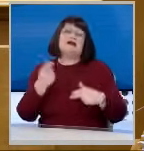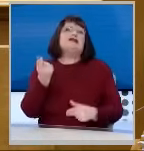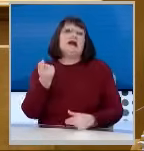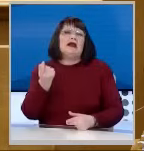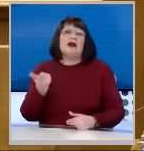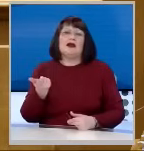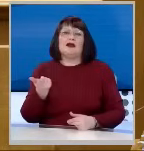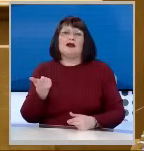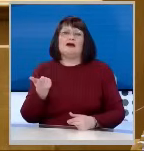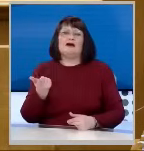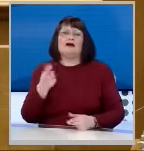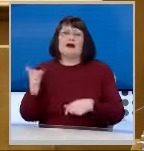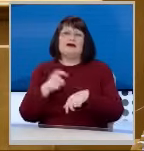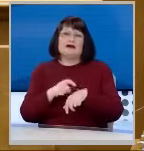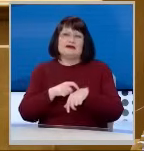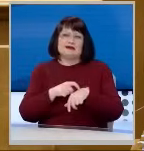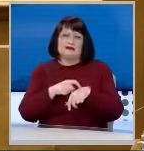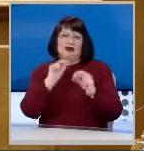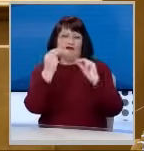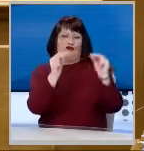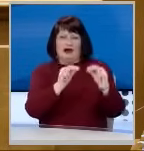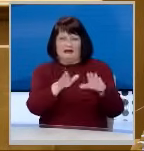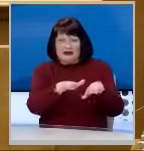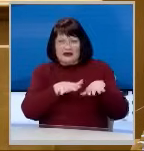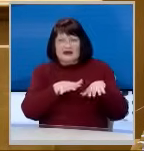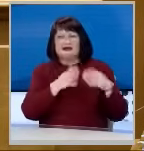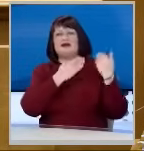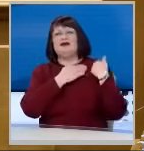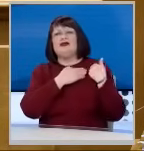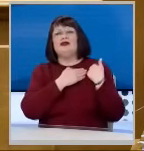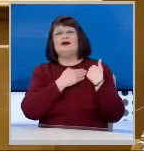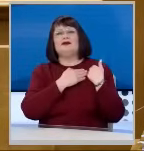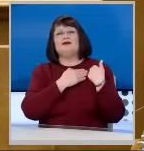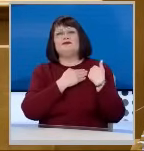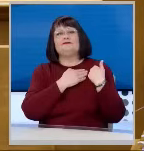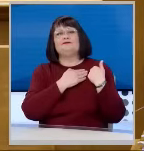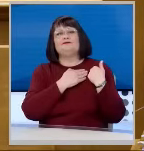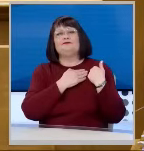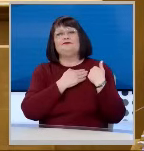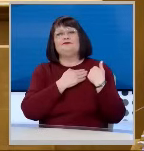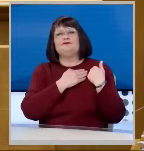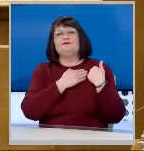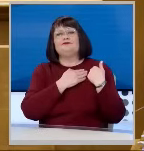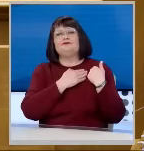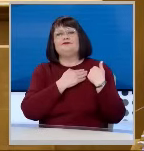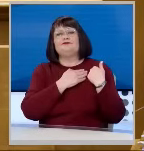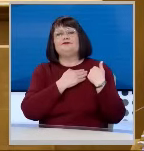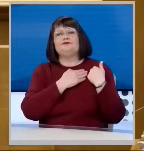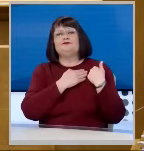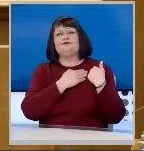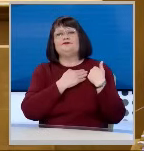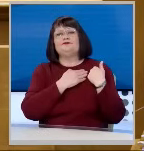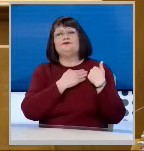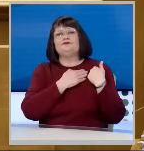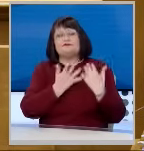λίγοι αυτή τη στιγμή που αναλαμβάνετε την ευθύνη να